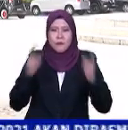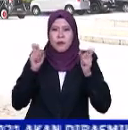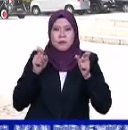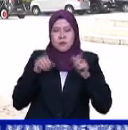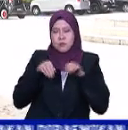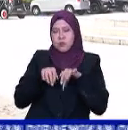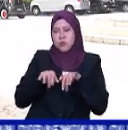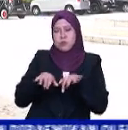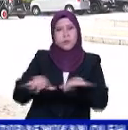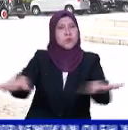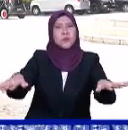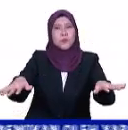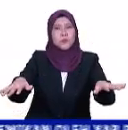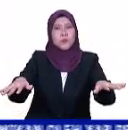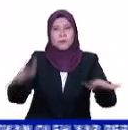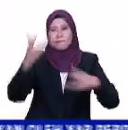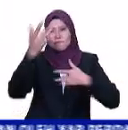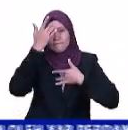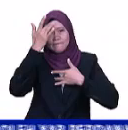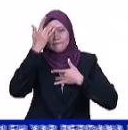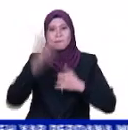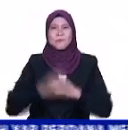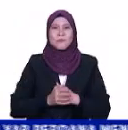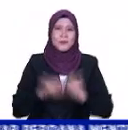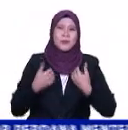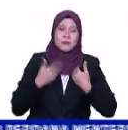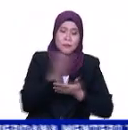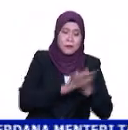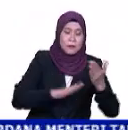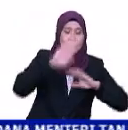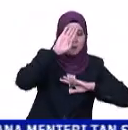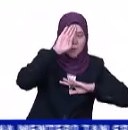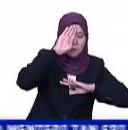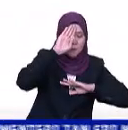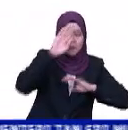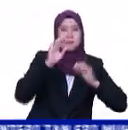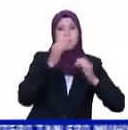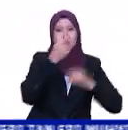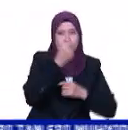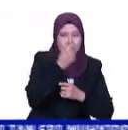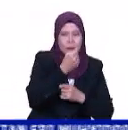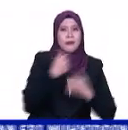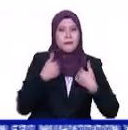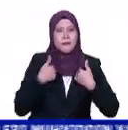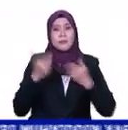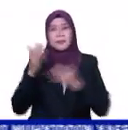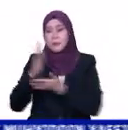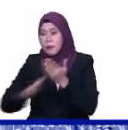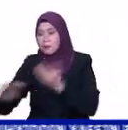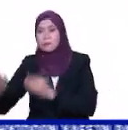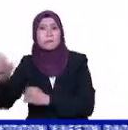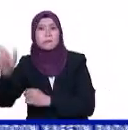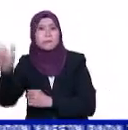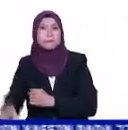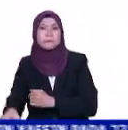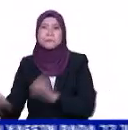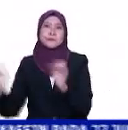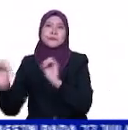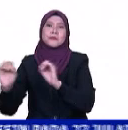mudah tersebar, mudah berjangkit. Ada yang demam lah, ada yang tak ada simptom tu memang tak ada